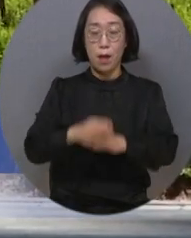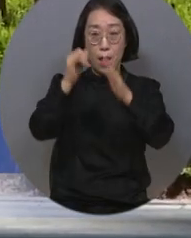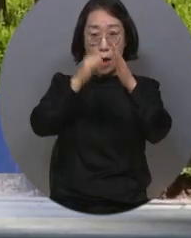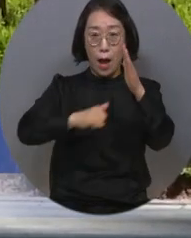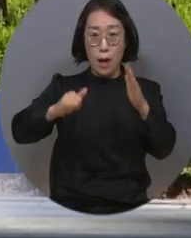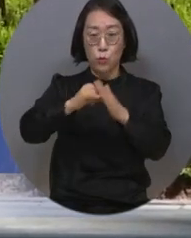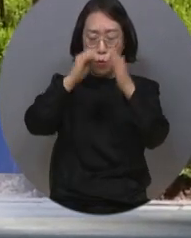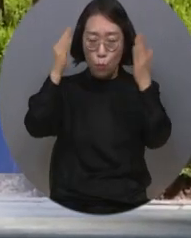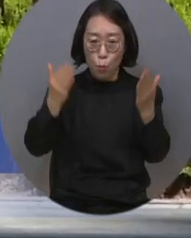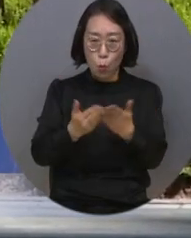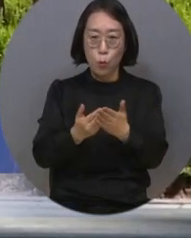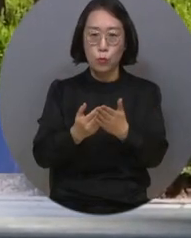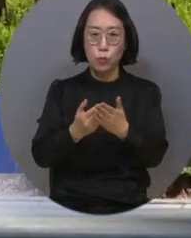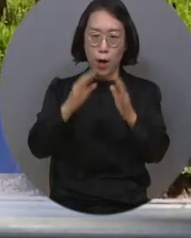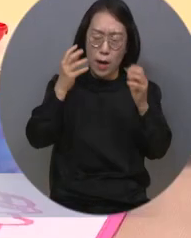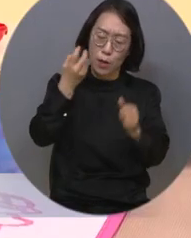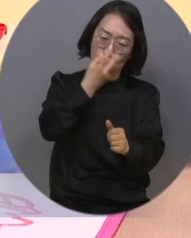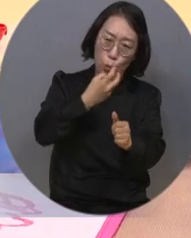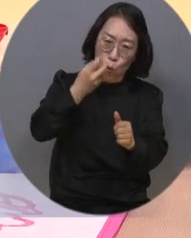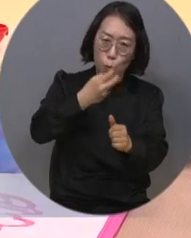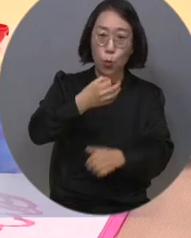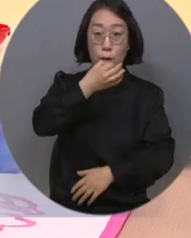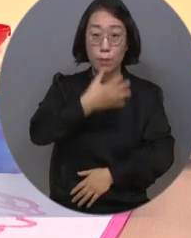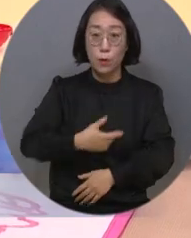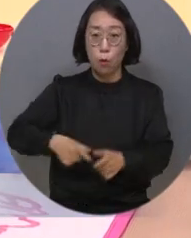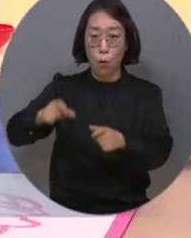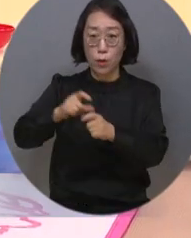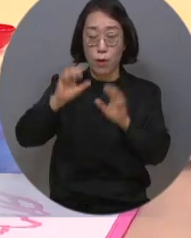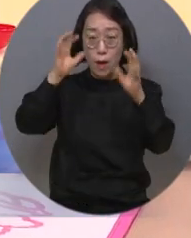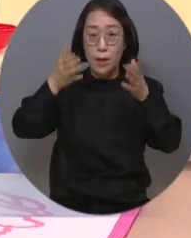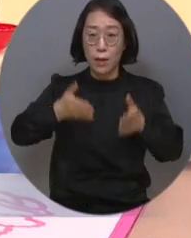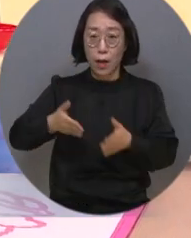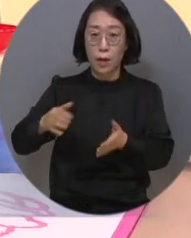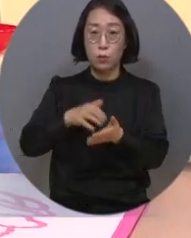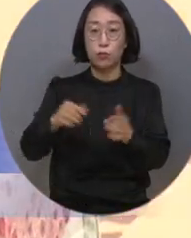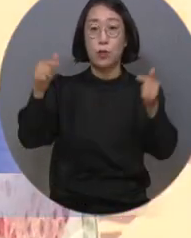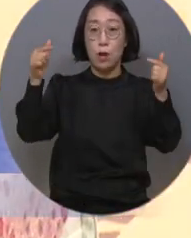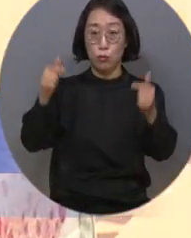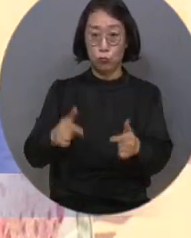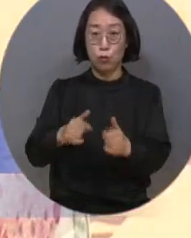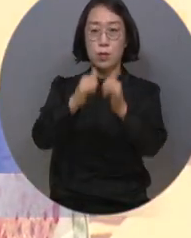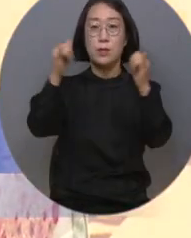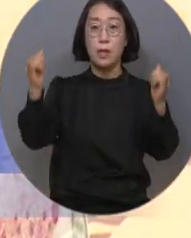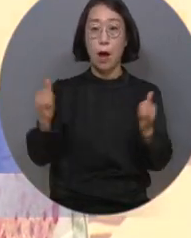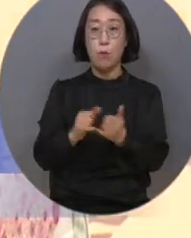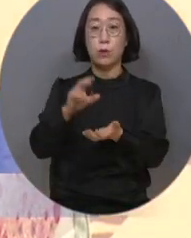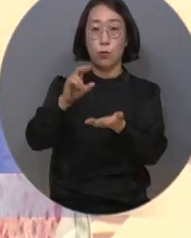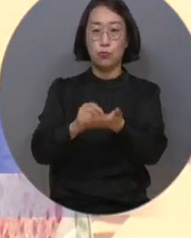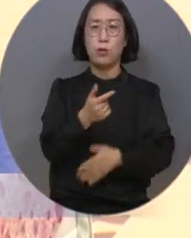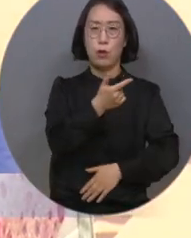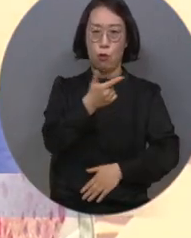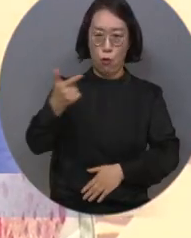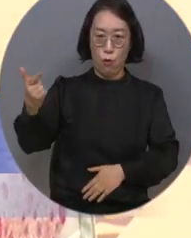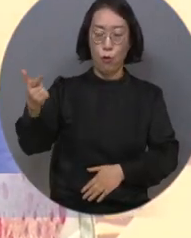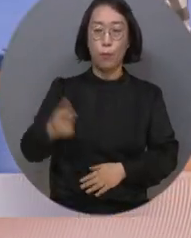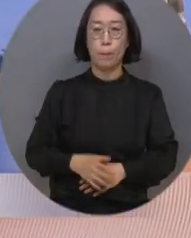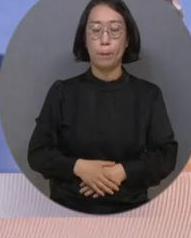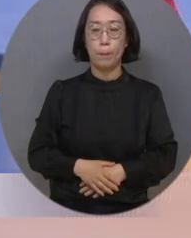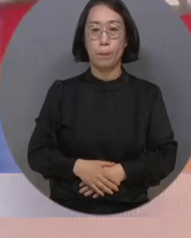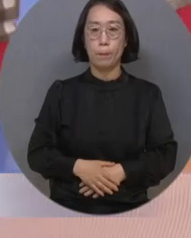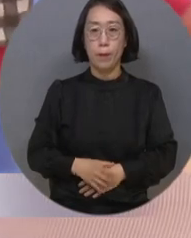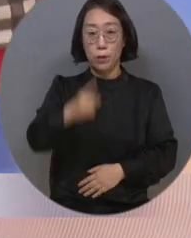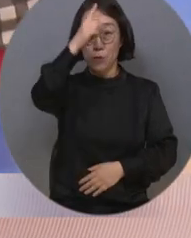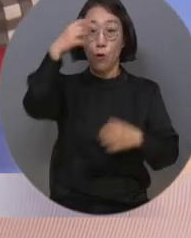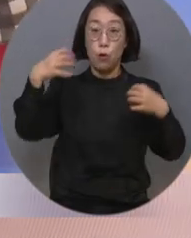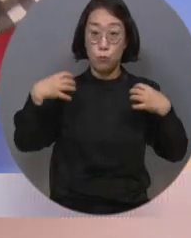가족의 육아에 동원되는 시대이면서 동시에 출생아 수 감소로 인한 사회적 문제가 매우 심각합니다 정부와